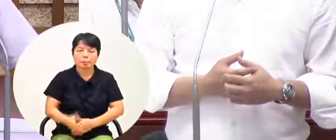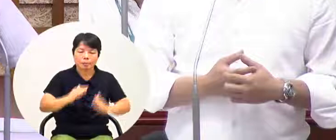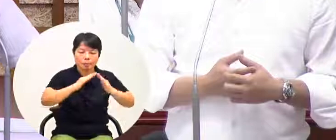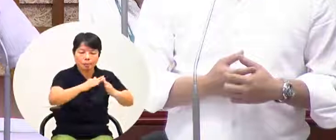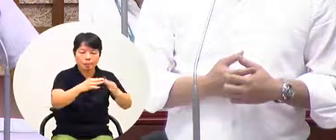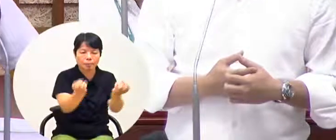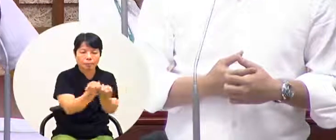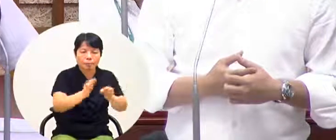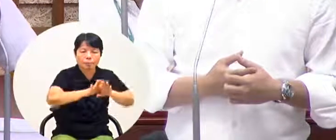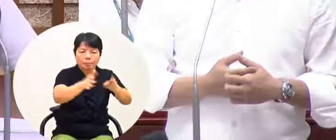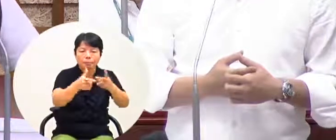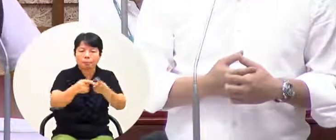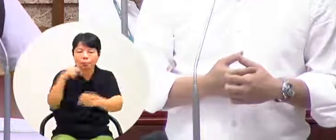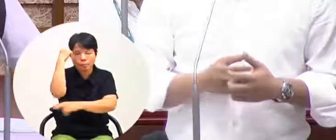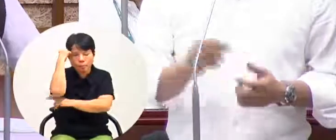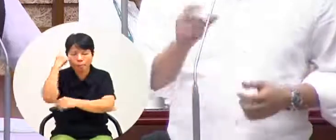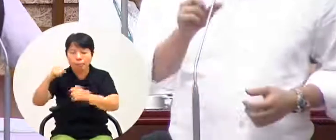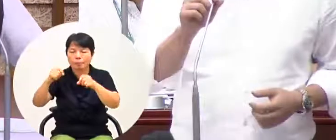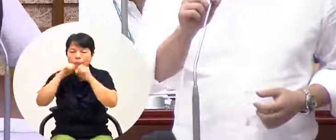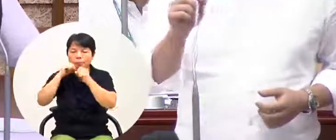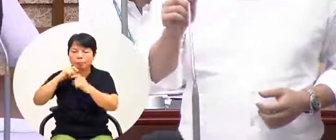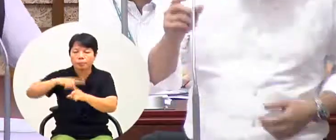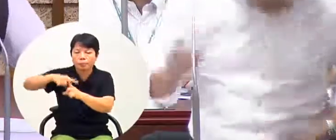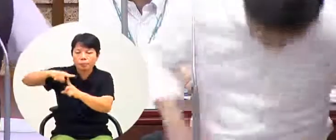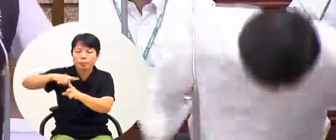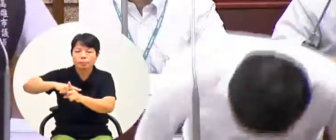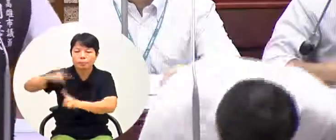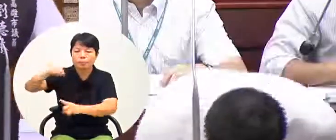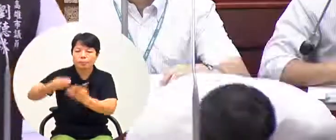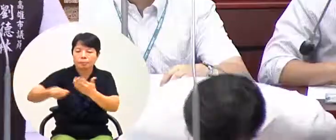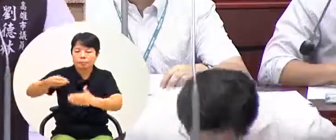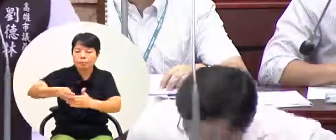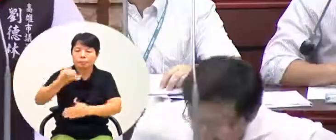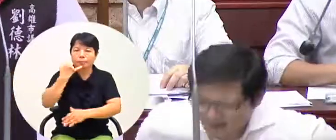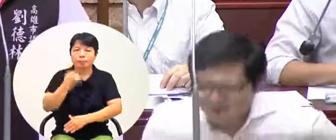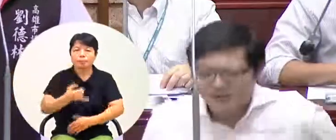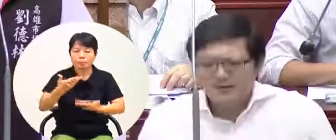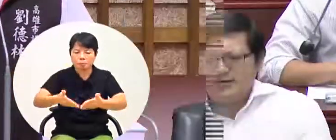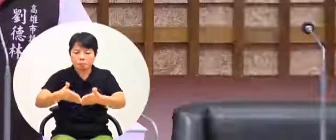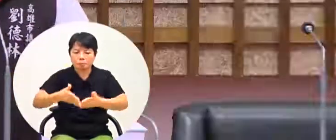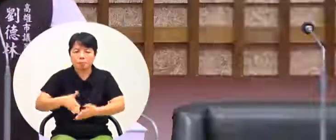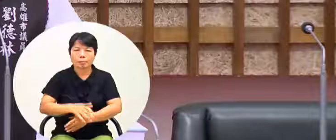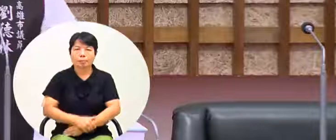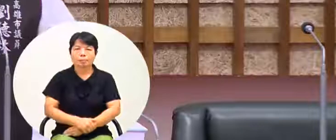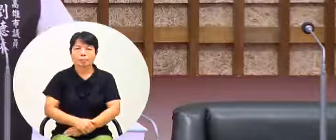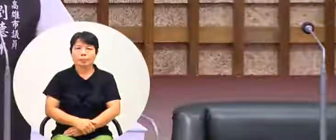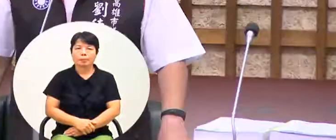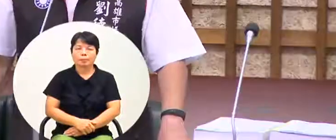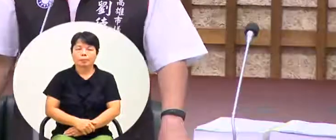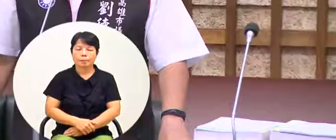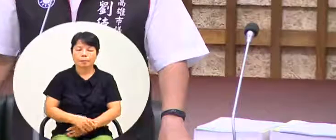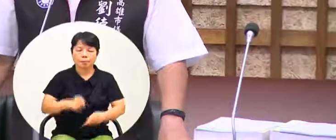升，这是最重要的，好不好？ 谢谢议员。 好，你请坐。公务局局长